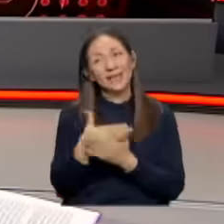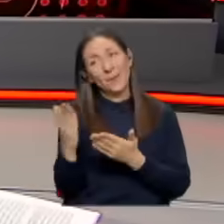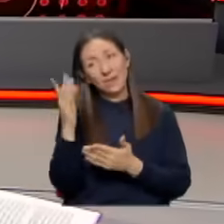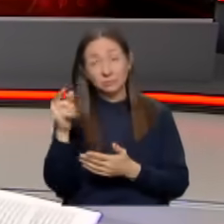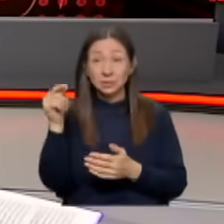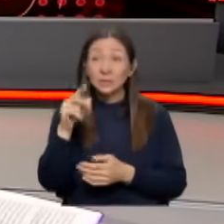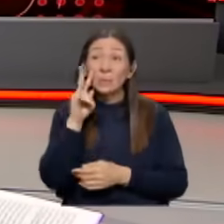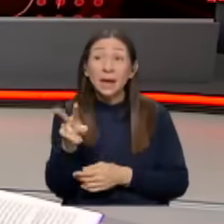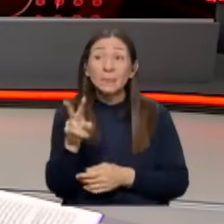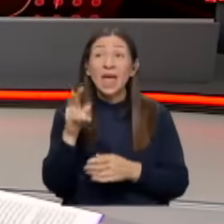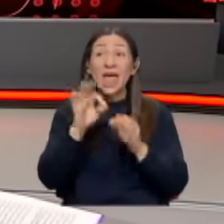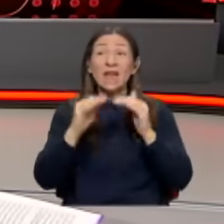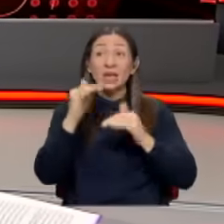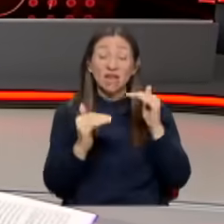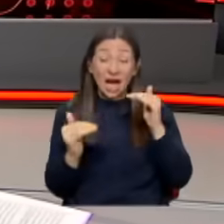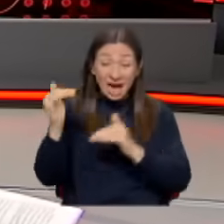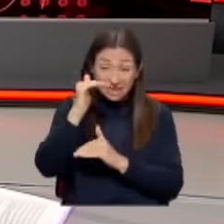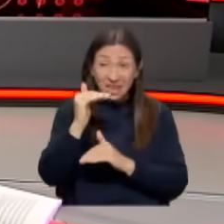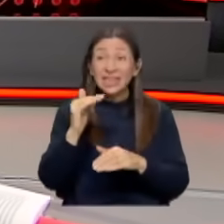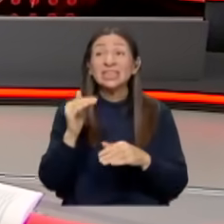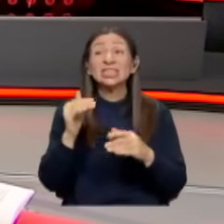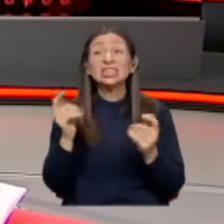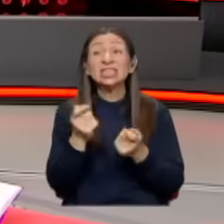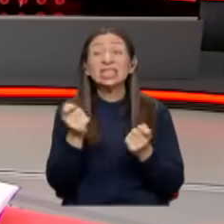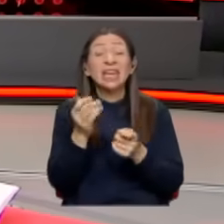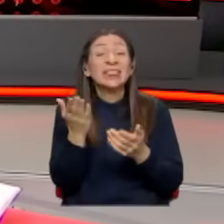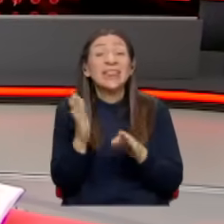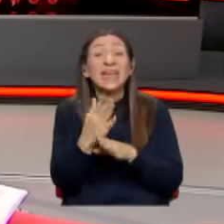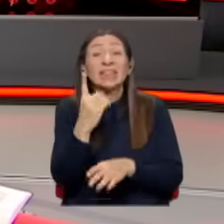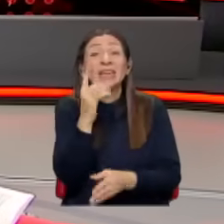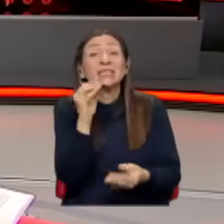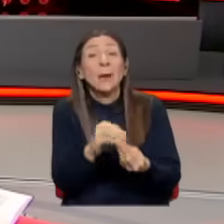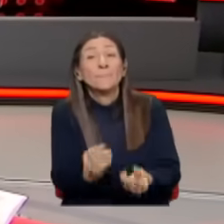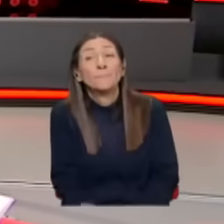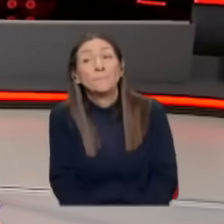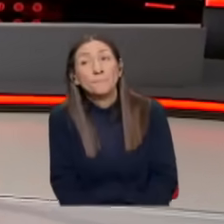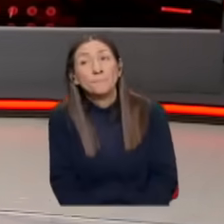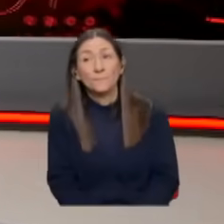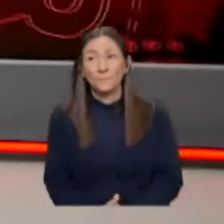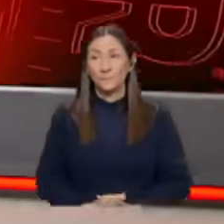Şimdi geldik. Enflasyon artacaksa çalışana neden tek zam?